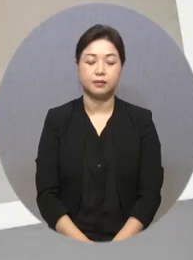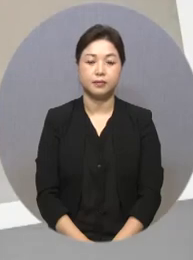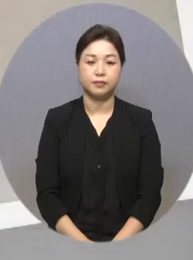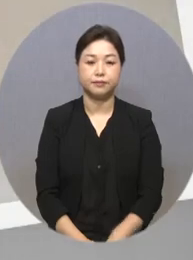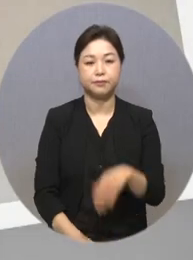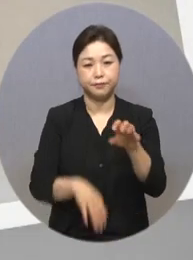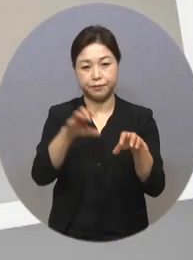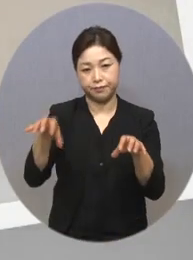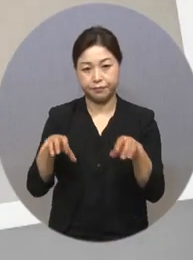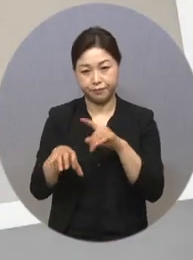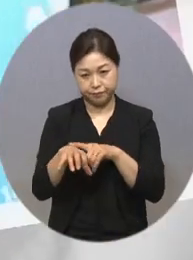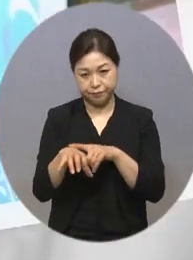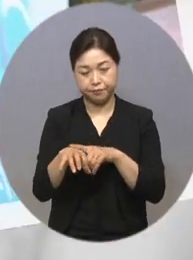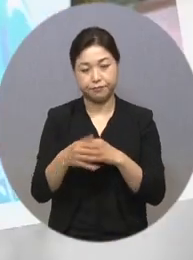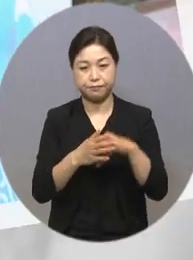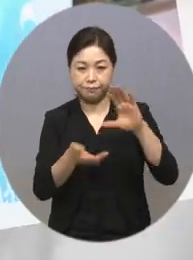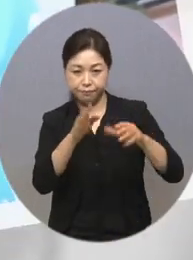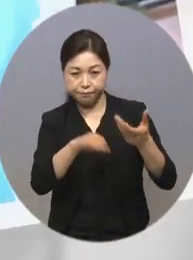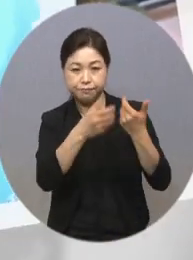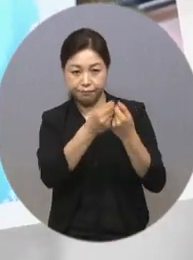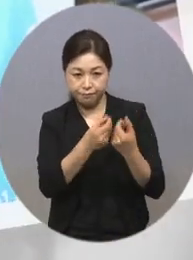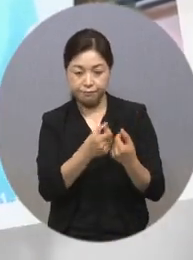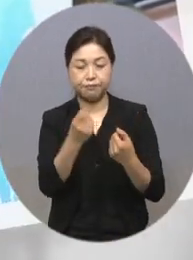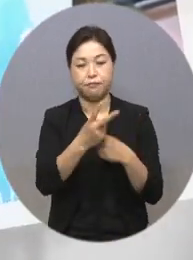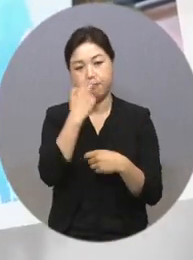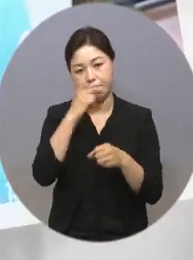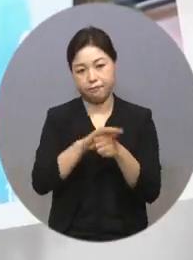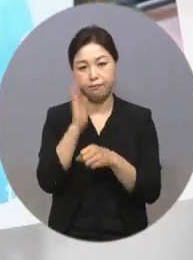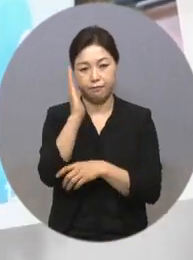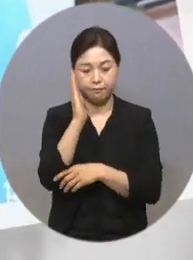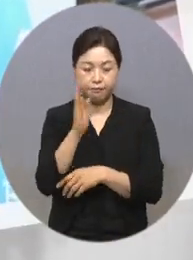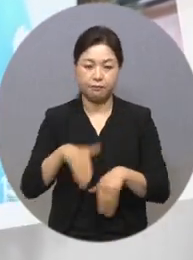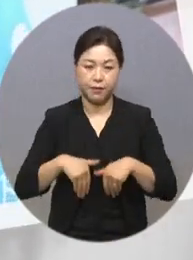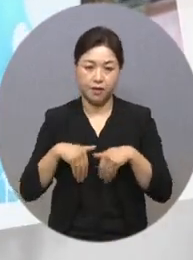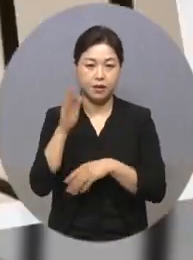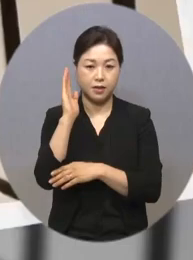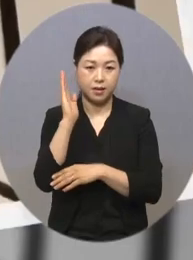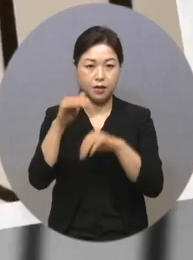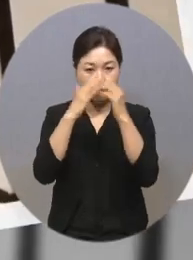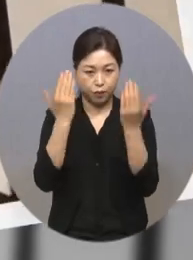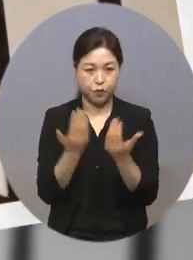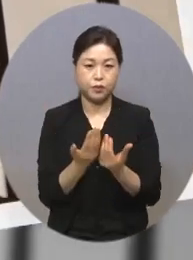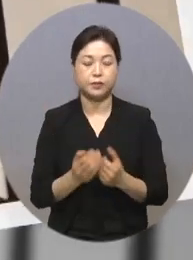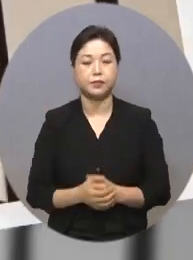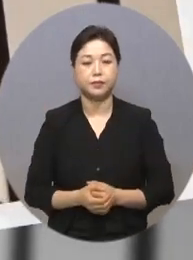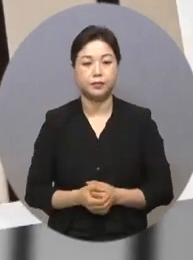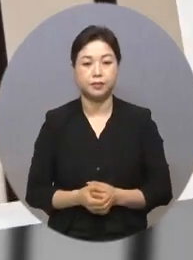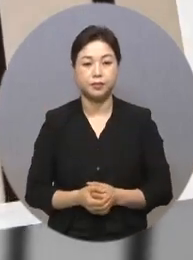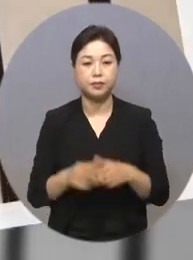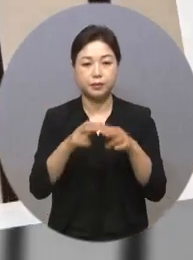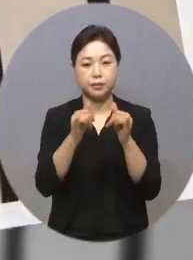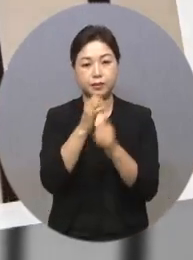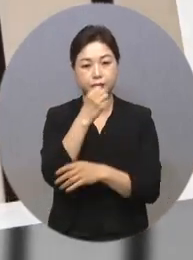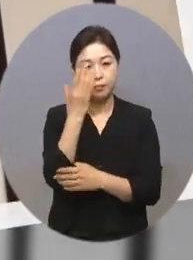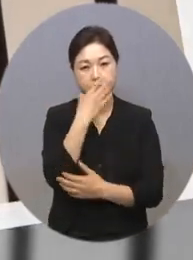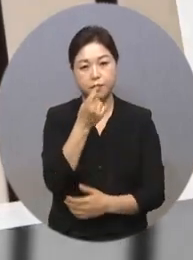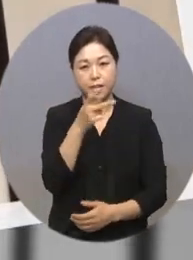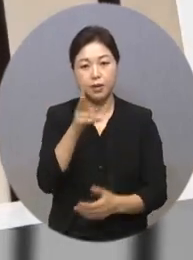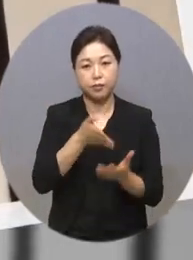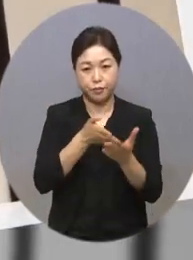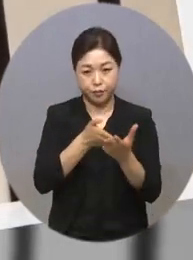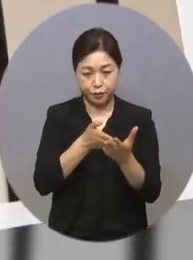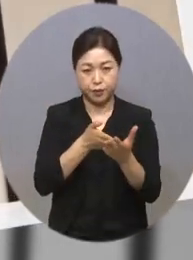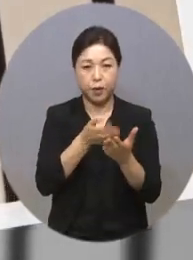우리 주변에서 일어나는 불공정한 사례부터 억울한 사연, 따뜻한 미담까지 장애인신문과